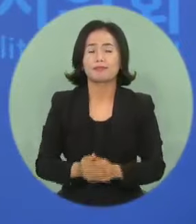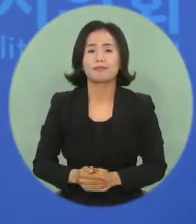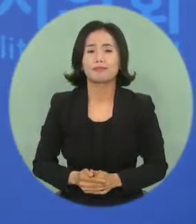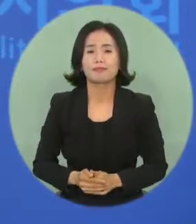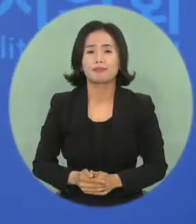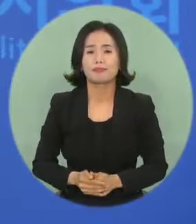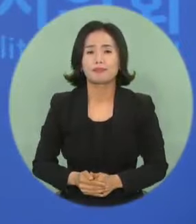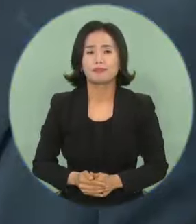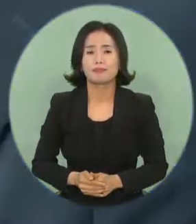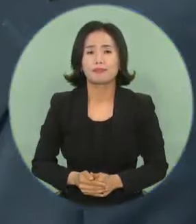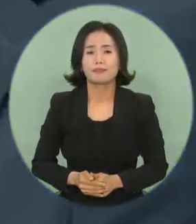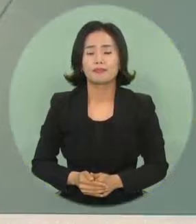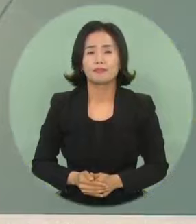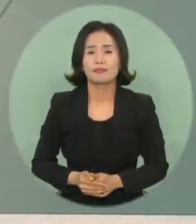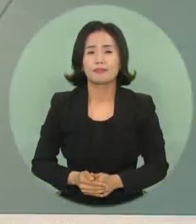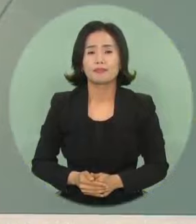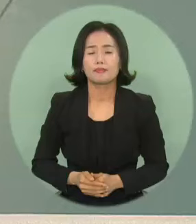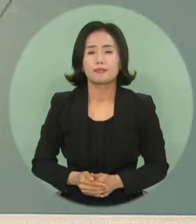밝혔습니다.